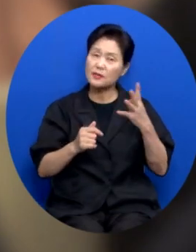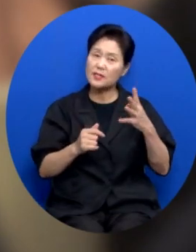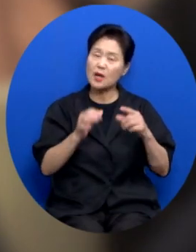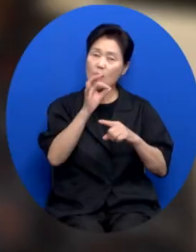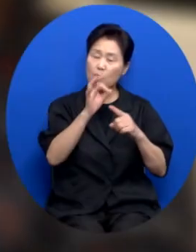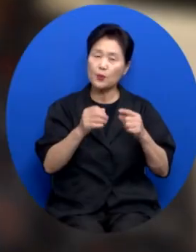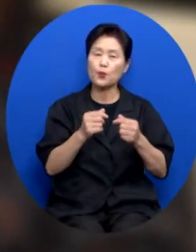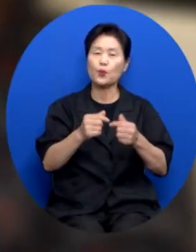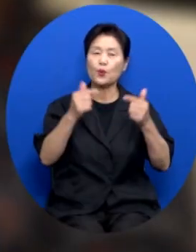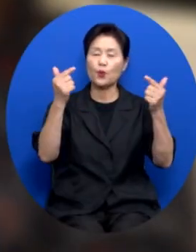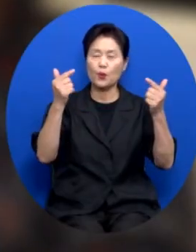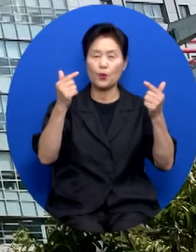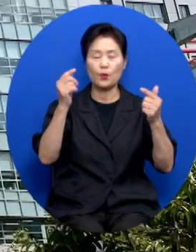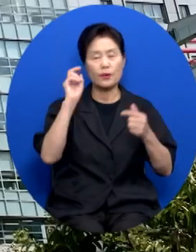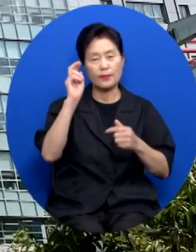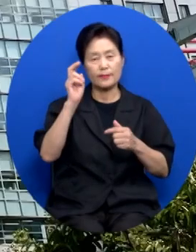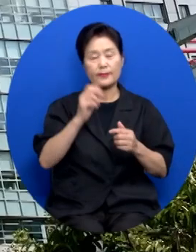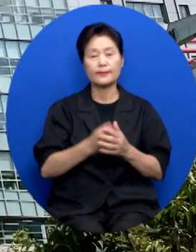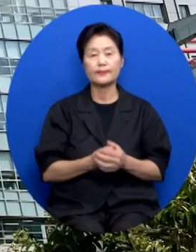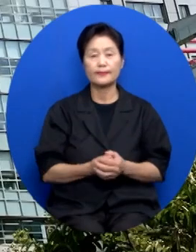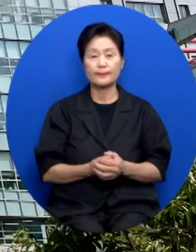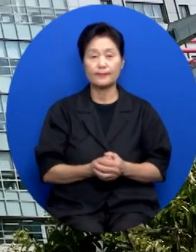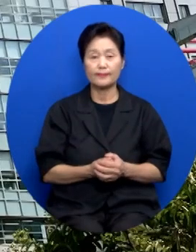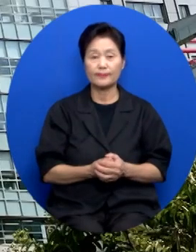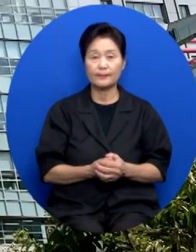것이라고 예상했습니다.